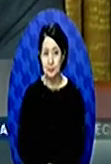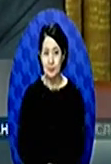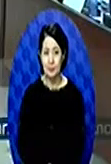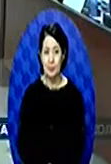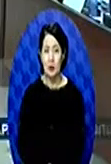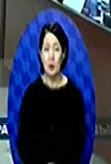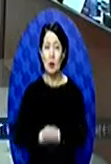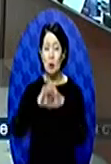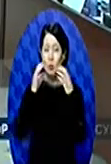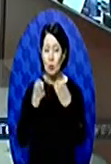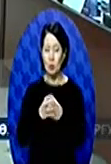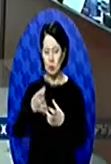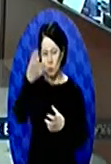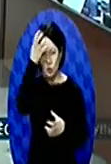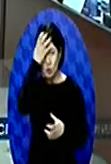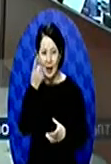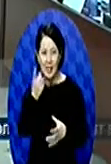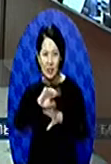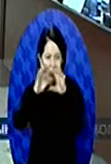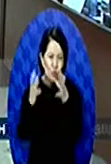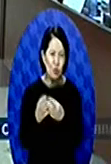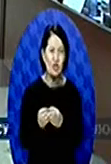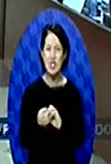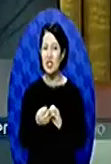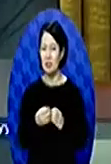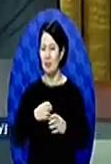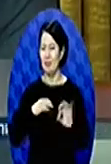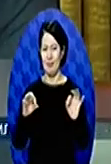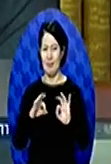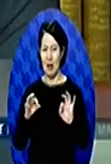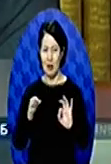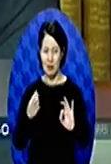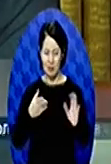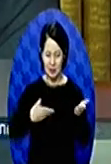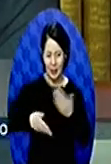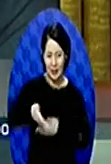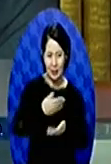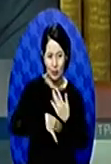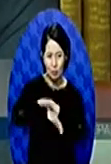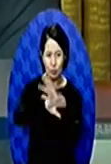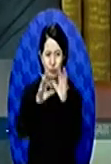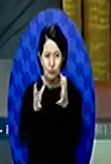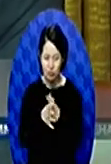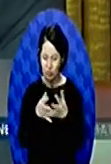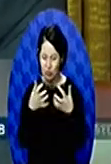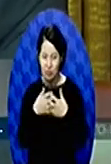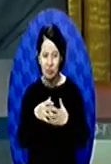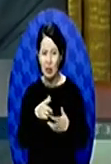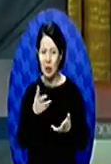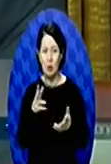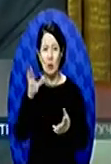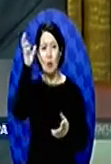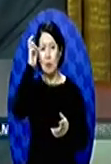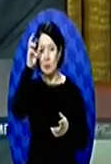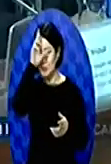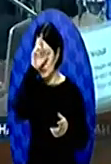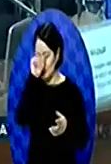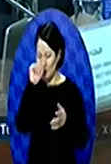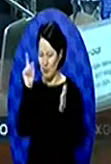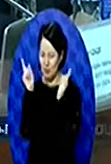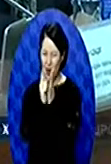Бүхэл юмыг төр ин гэж хэлж байгаа. Хөдөлмөрийн зах зээлд эрэлт нийлүүлэлтээ хайтын төлөвийг л гаргадаг бай. За боловсруулалтын яам бол маш чухал үүрэгтэй